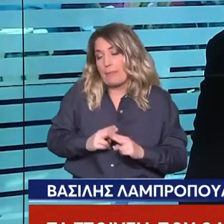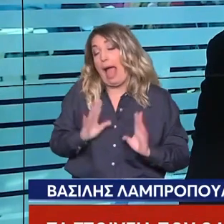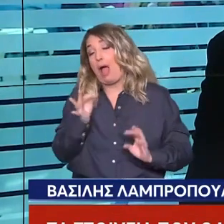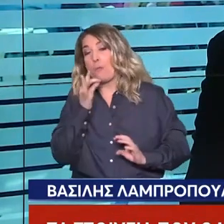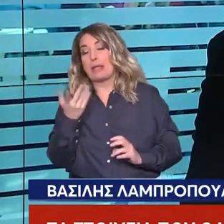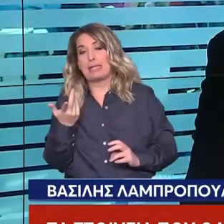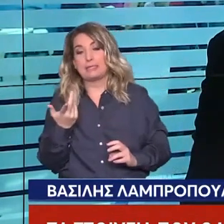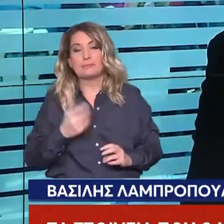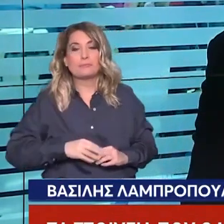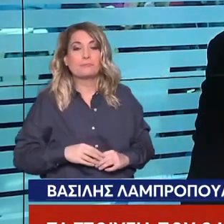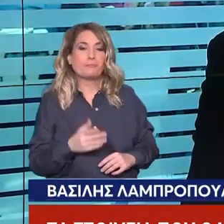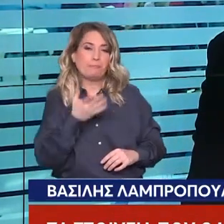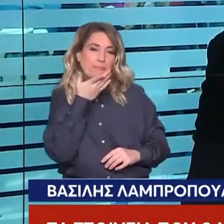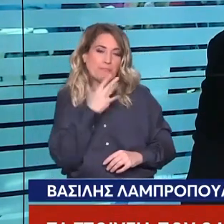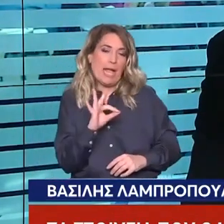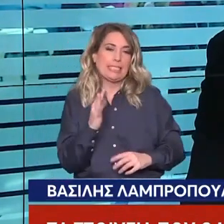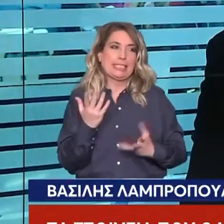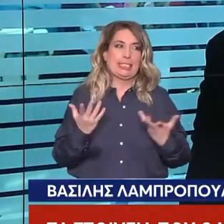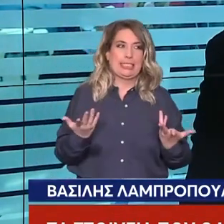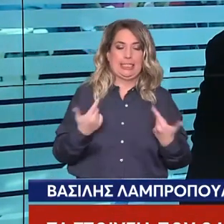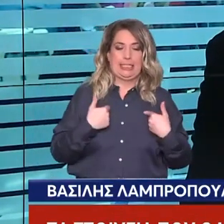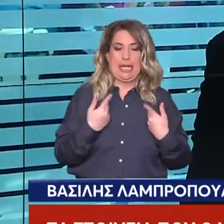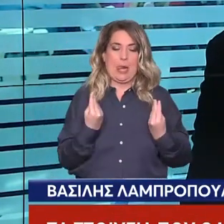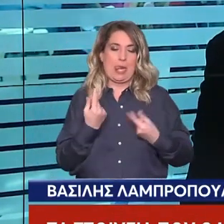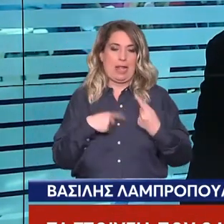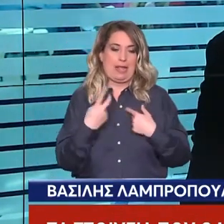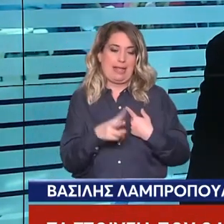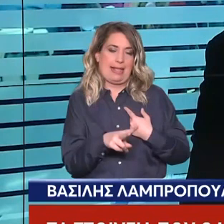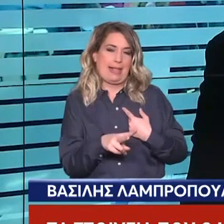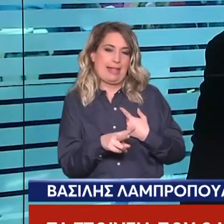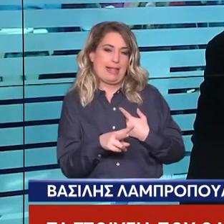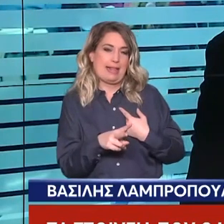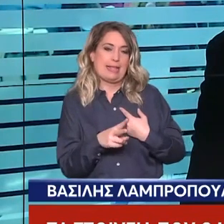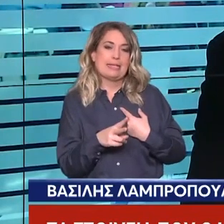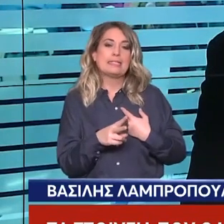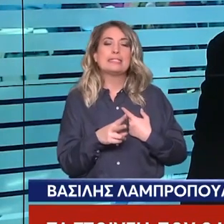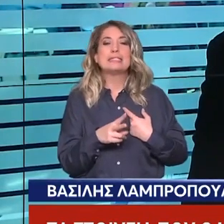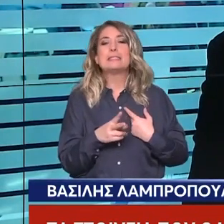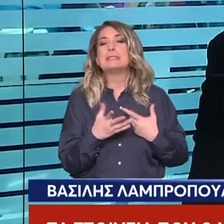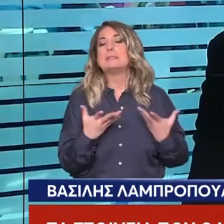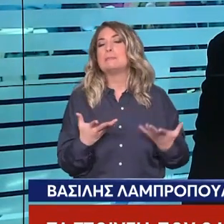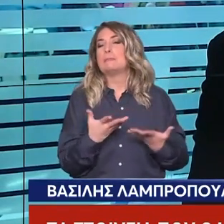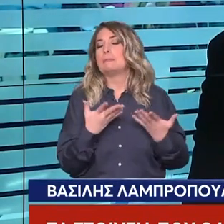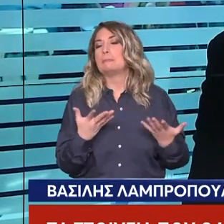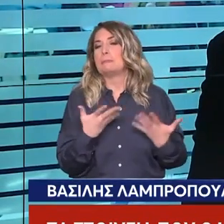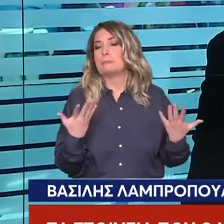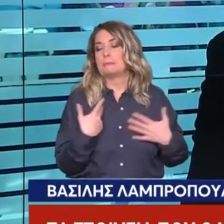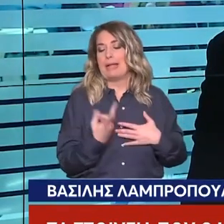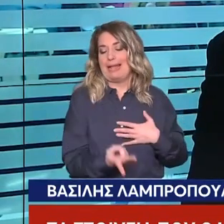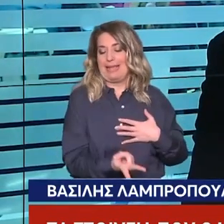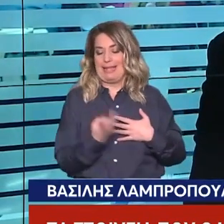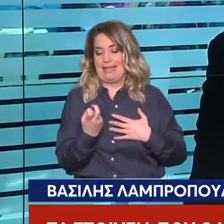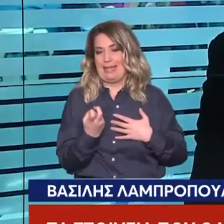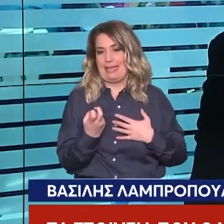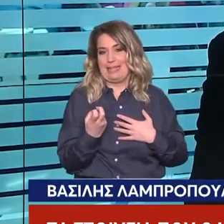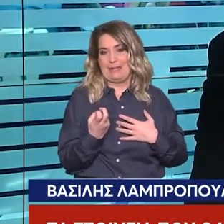μέσω αυτής της εικονικής ληστείας να δικαιολογηθεί ότι είχα ξοδέψει 700 ευρώ από αυτά που είχα πάρει από